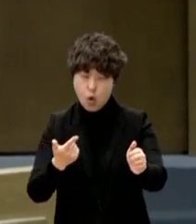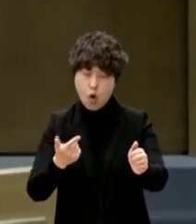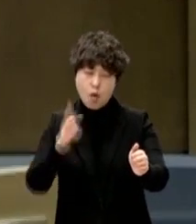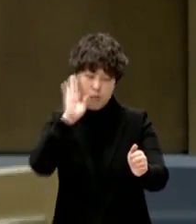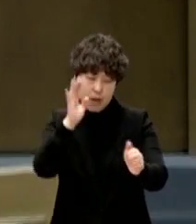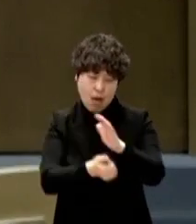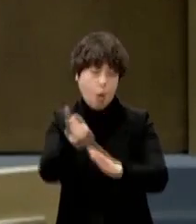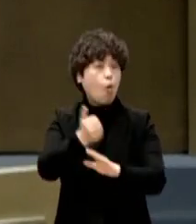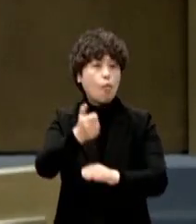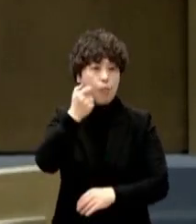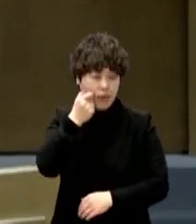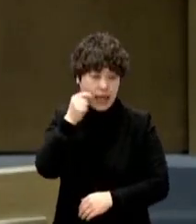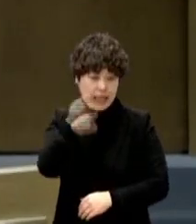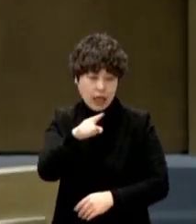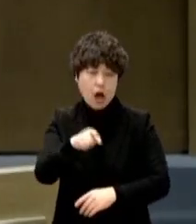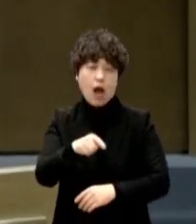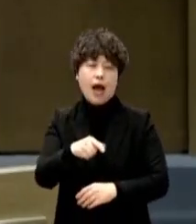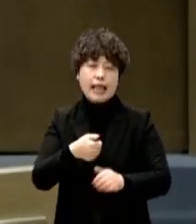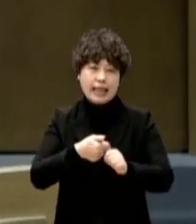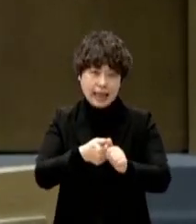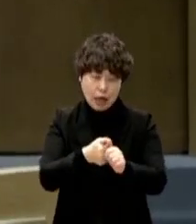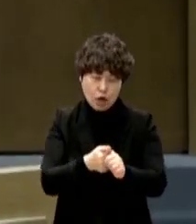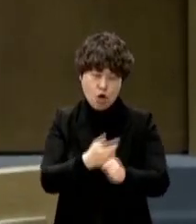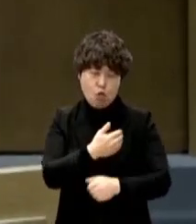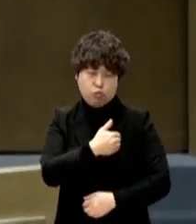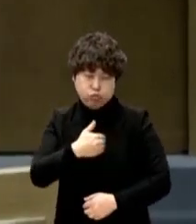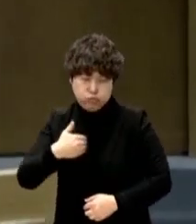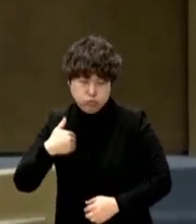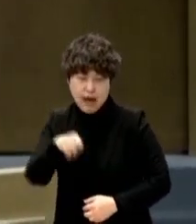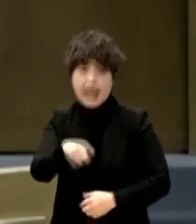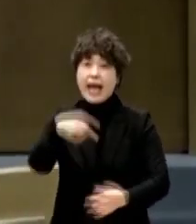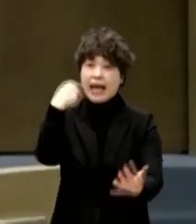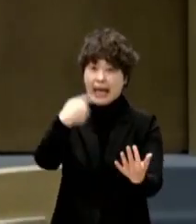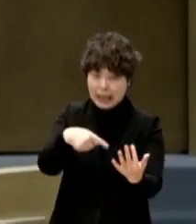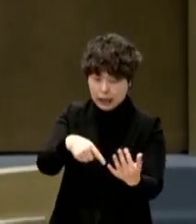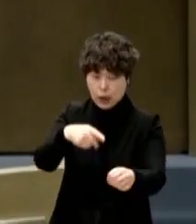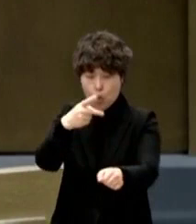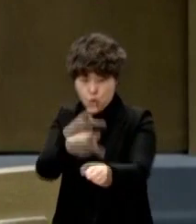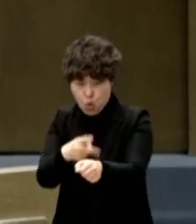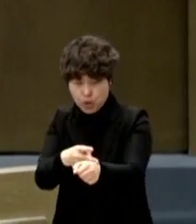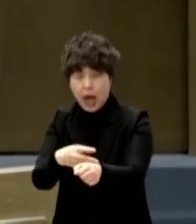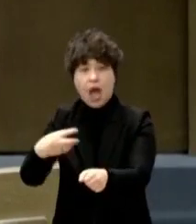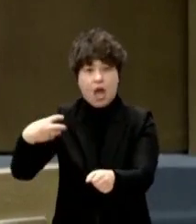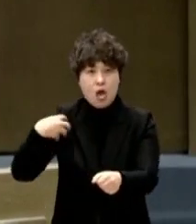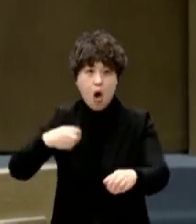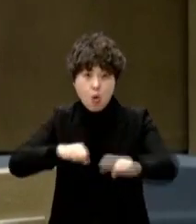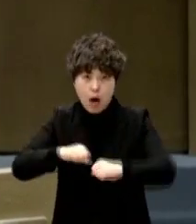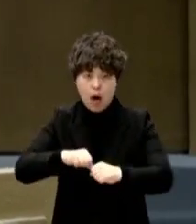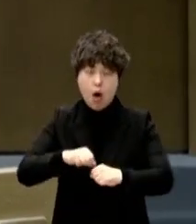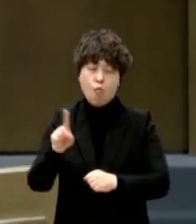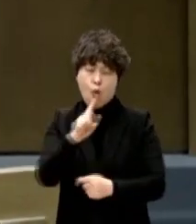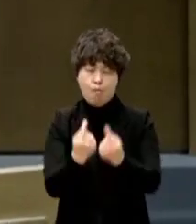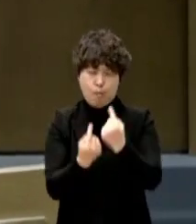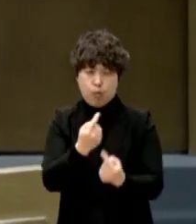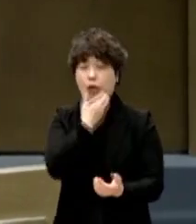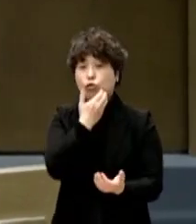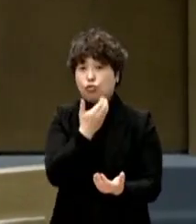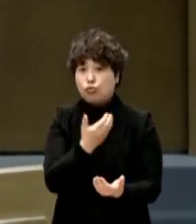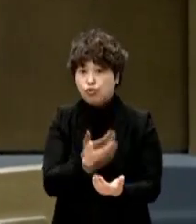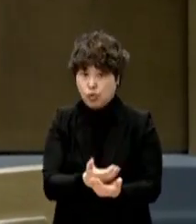봅니다. 이에 따르는 풍부한 수어 콘텐츠와 이를 가르치는 교사의 역량이 무엇보다